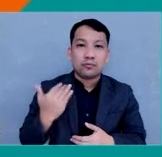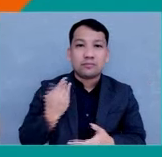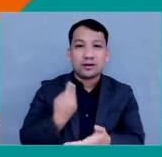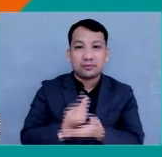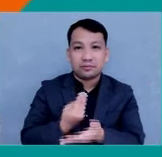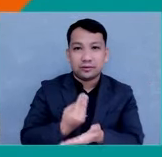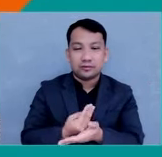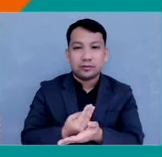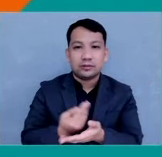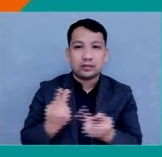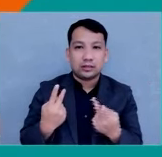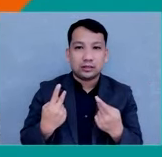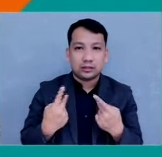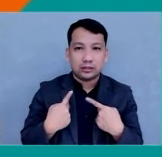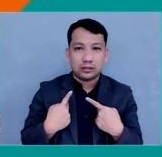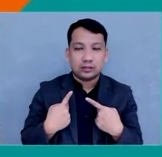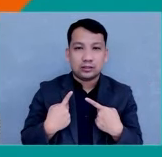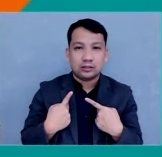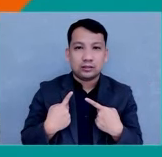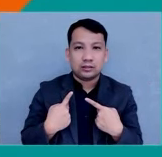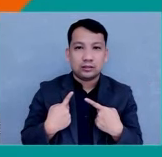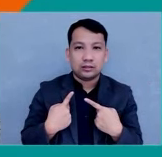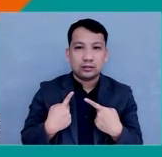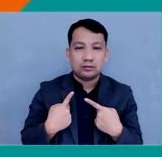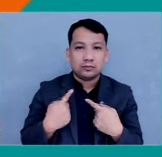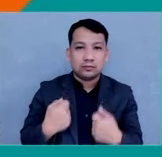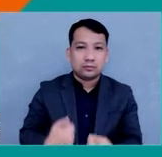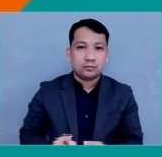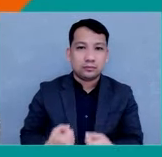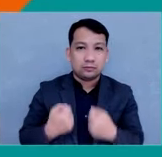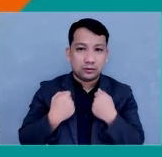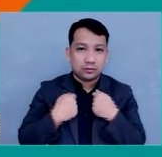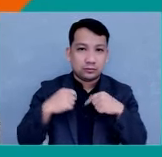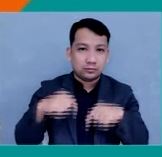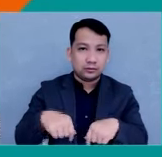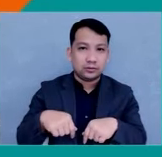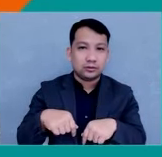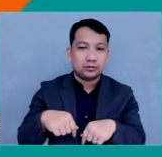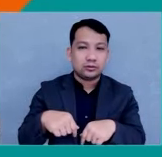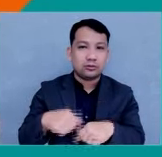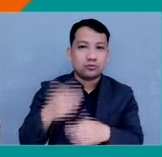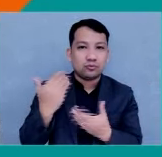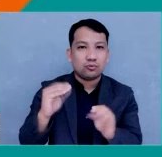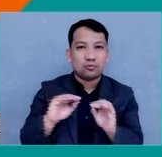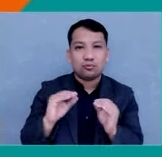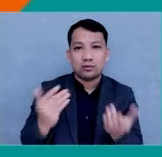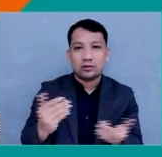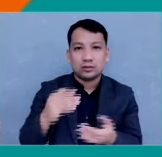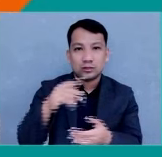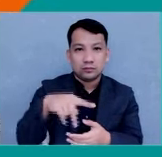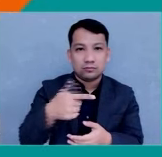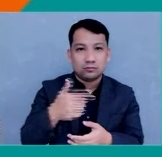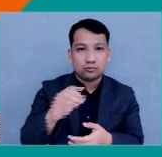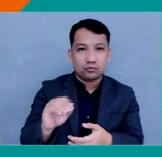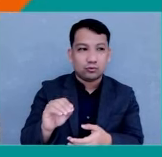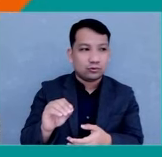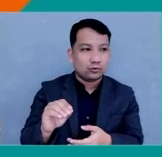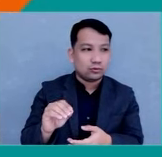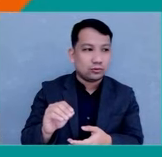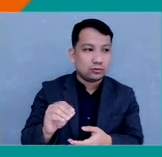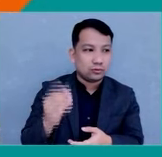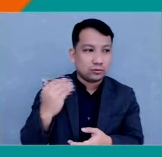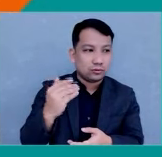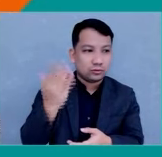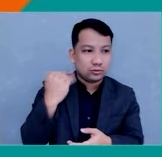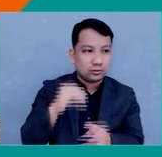para magkaroon sila ng pera para makasurvive dito. Kasi nga, Pogo lang yung alam nila na ano yun na trabaho. Yun